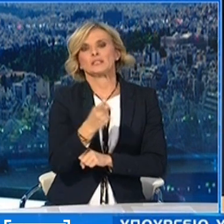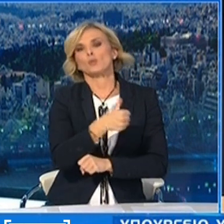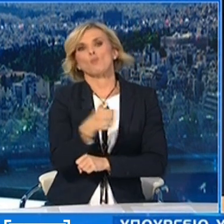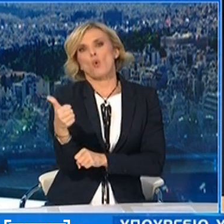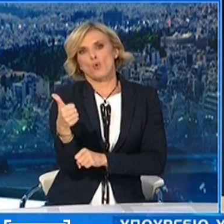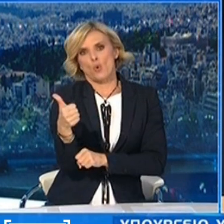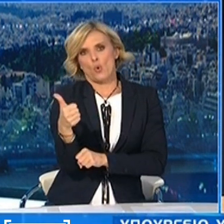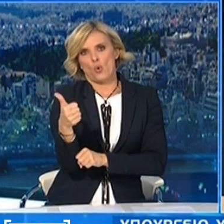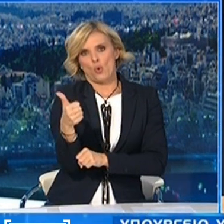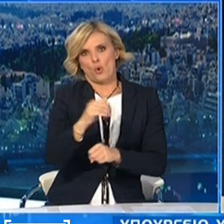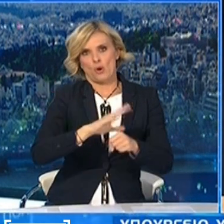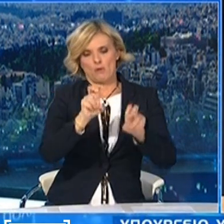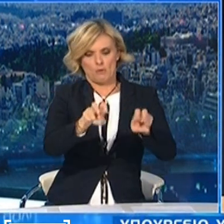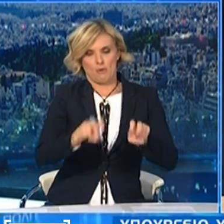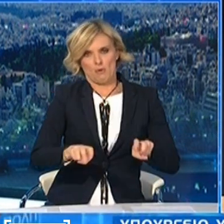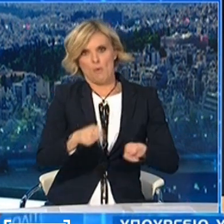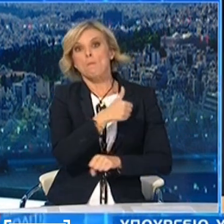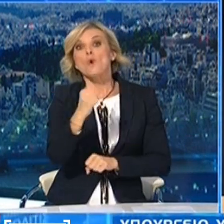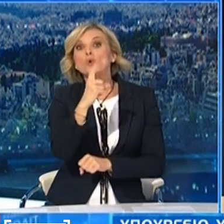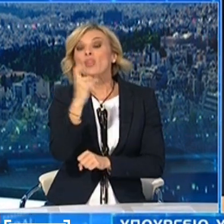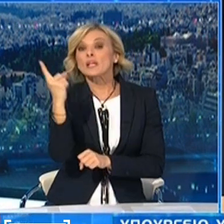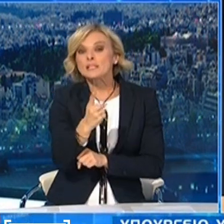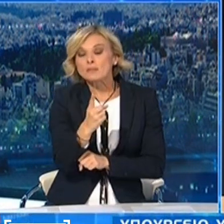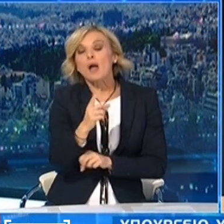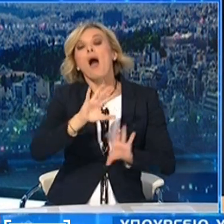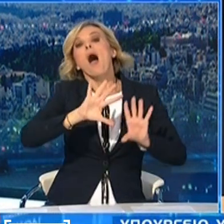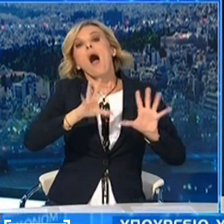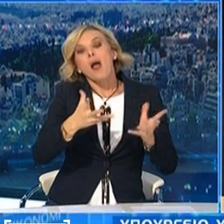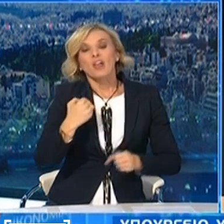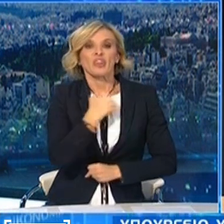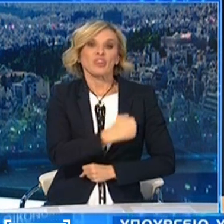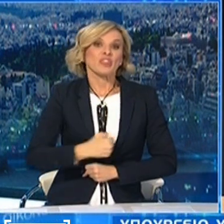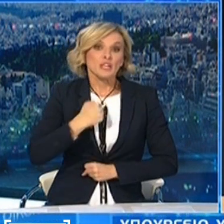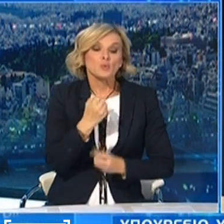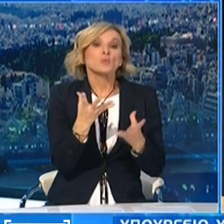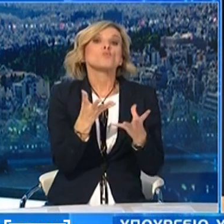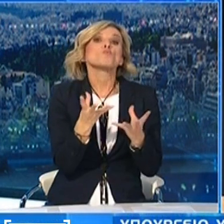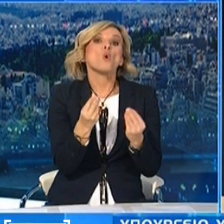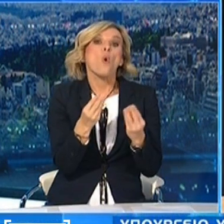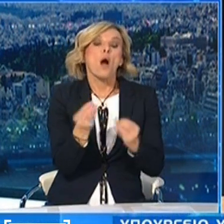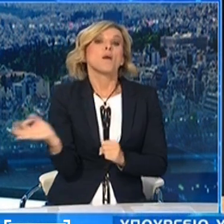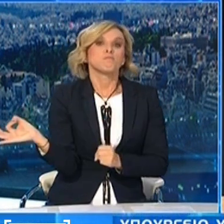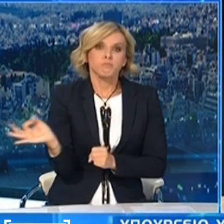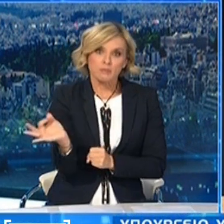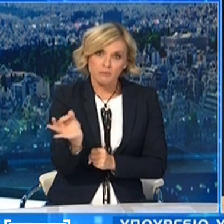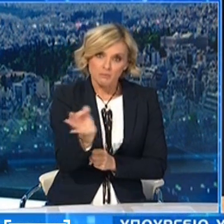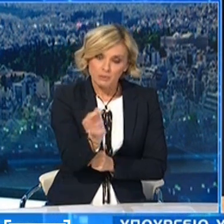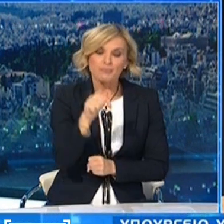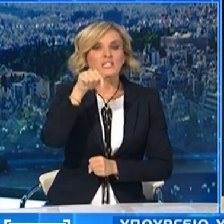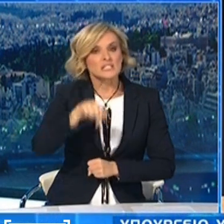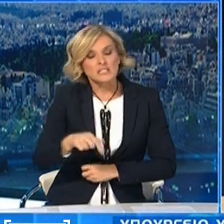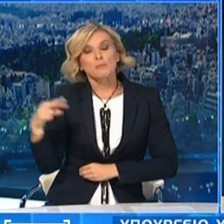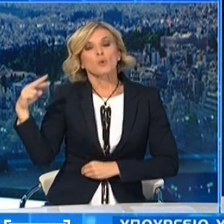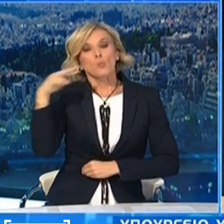επιτρέπουν την οποιαδήποτε έκπτωση στα θέματα δημόσιας υγείας και τα οποία επιμελώς είχε εκπονήσει η ομάδα εργασίας στη Super League και είχαν